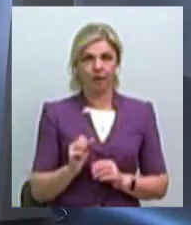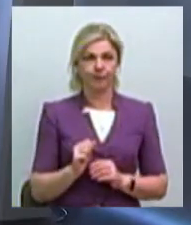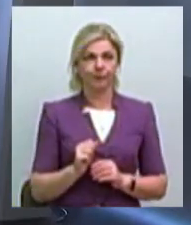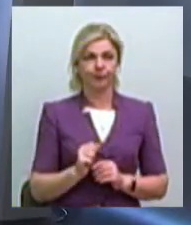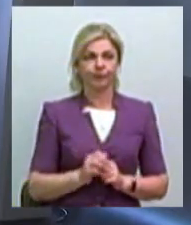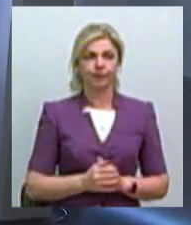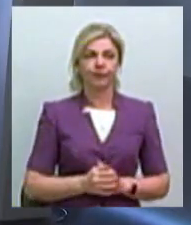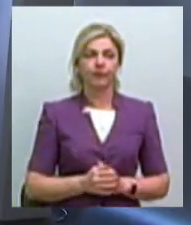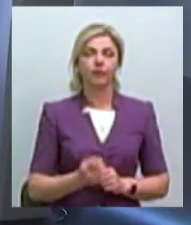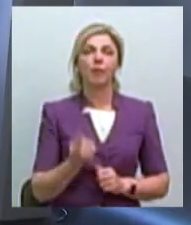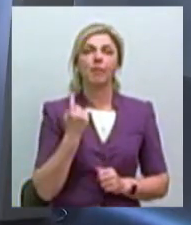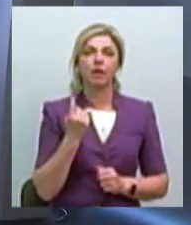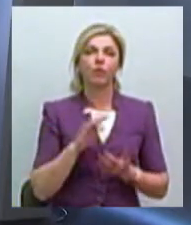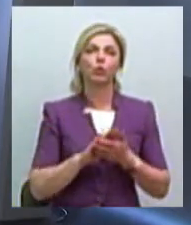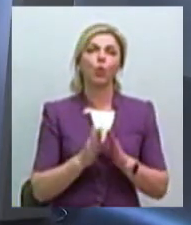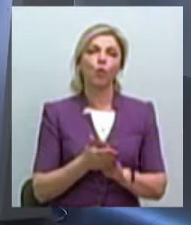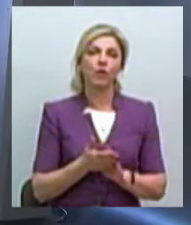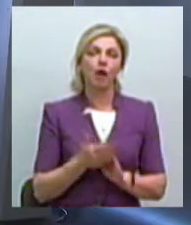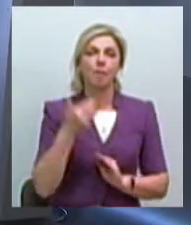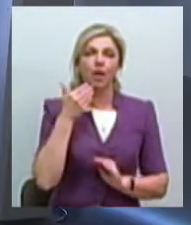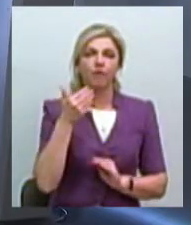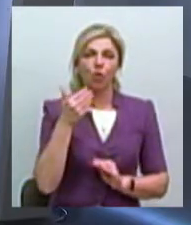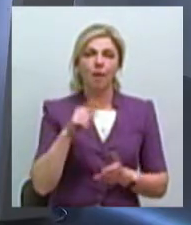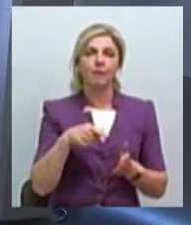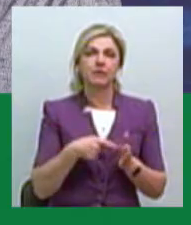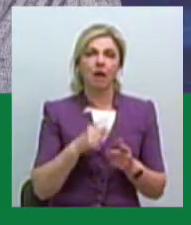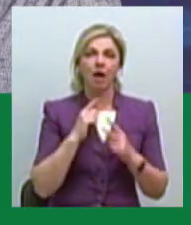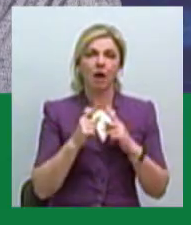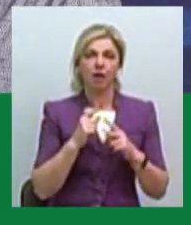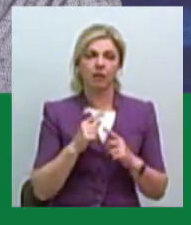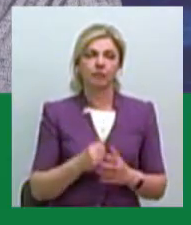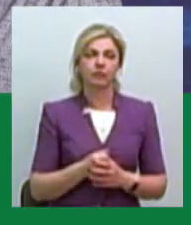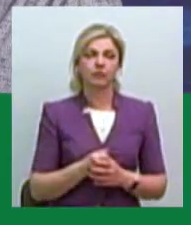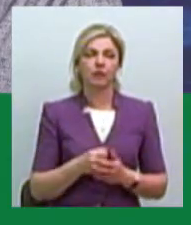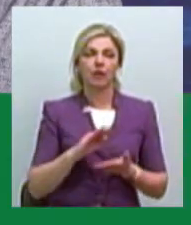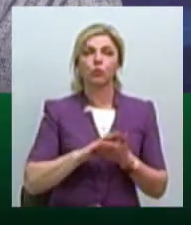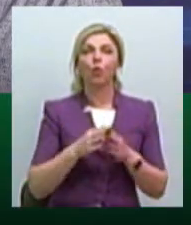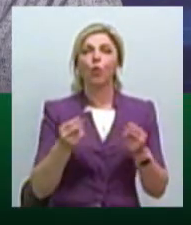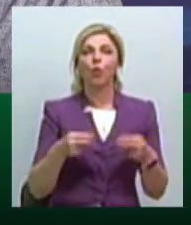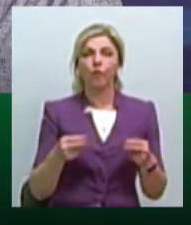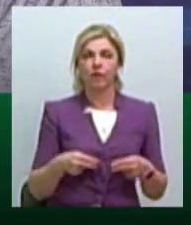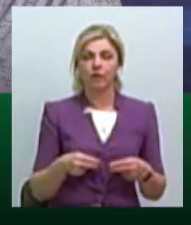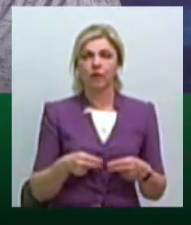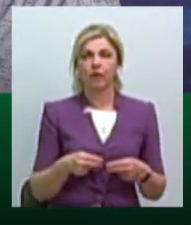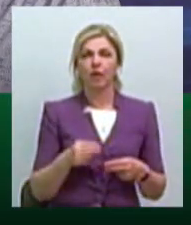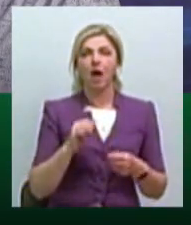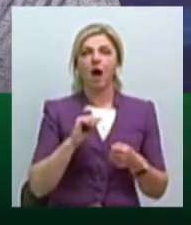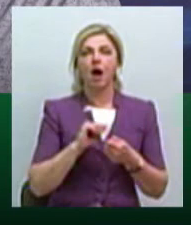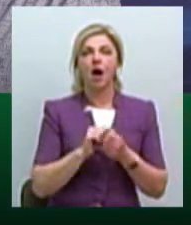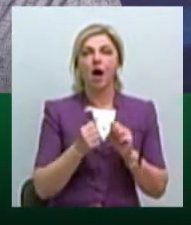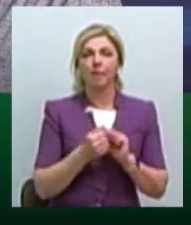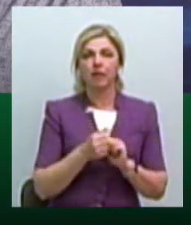Це перший договір, Первомайська міська рада заключила договір із